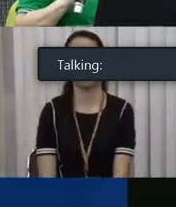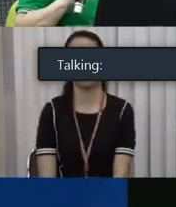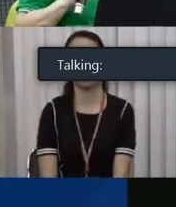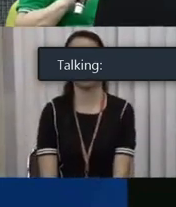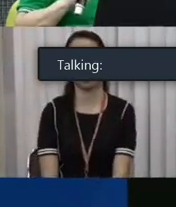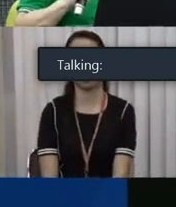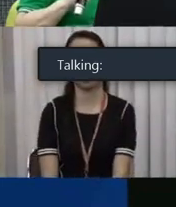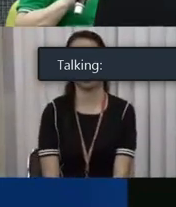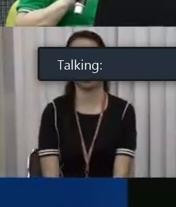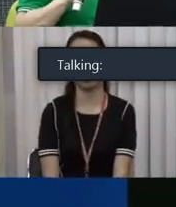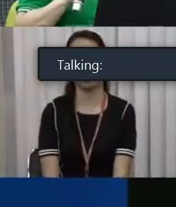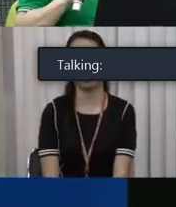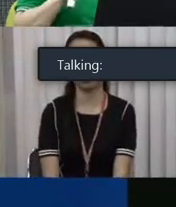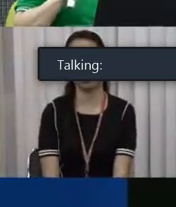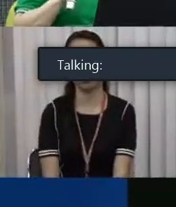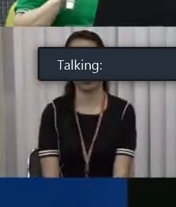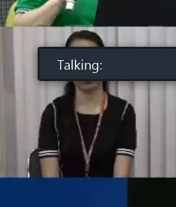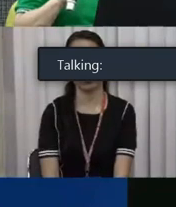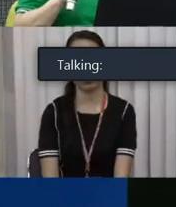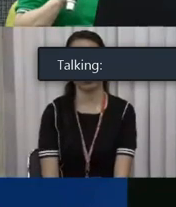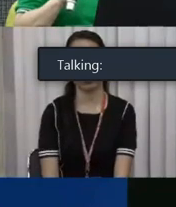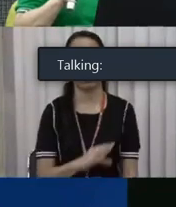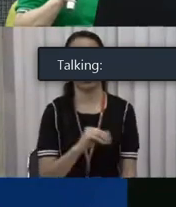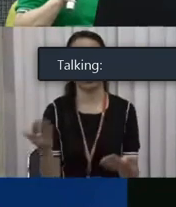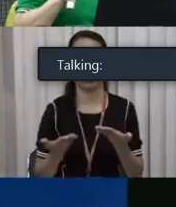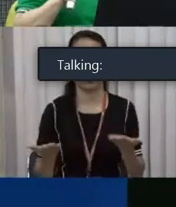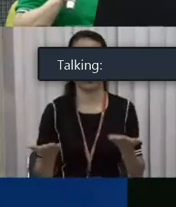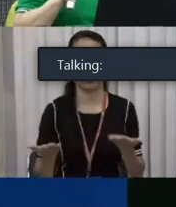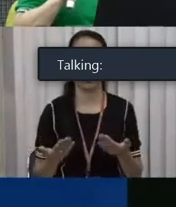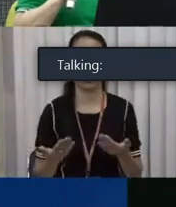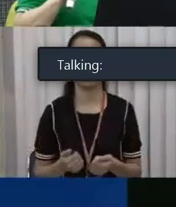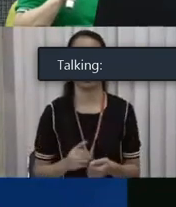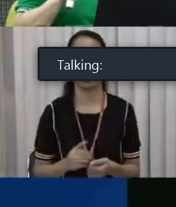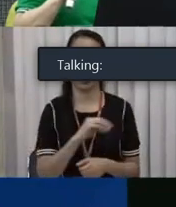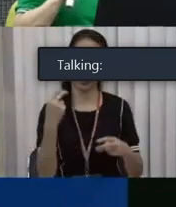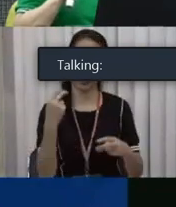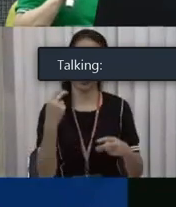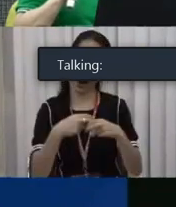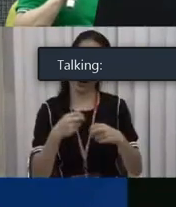sa workplace, og bisag asa, hardworking